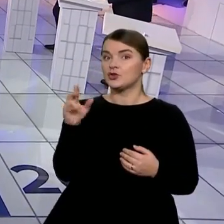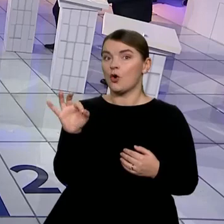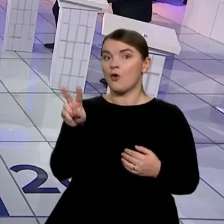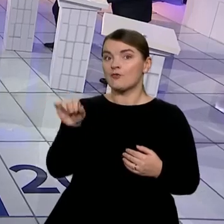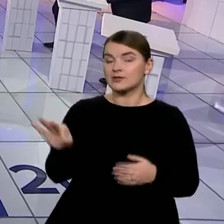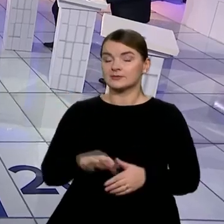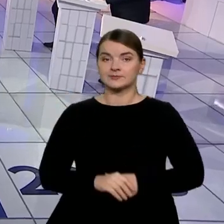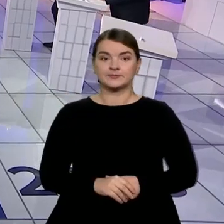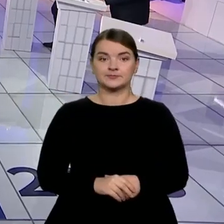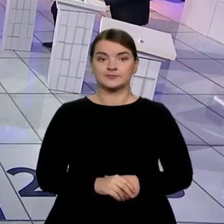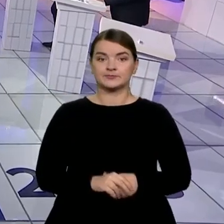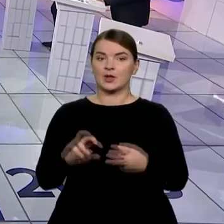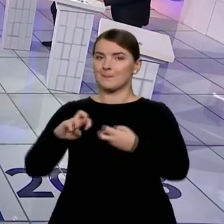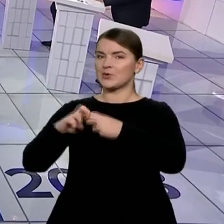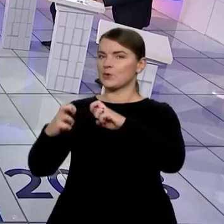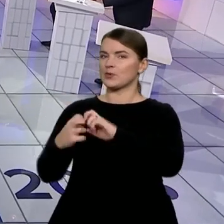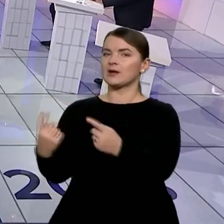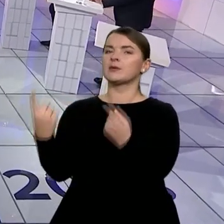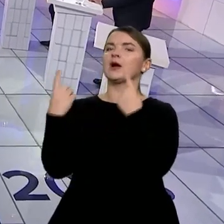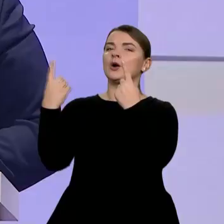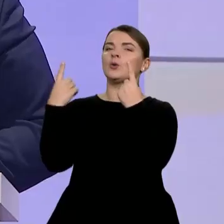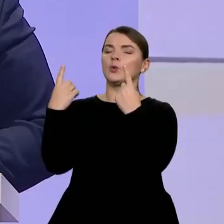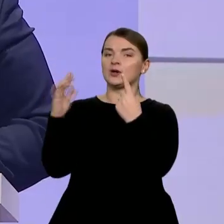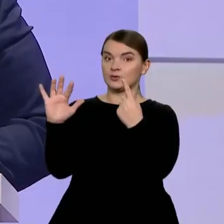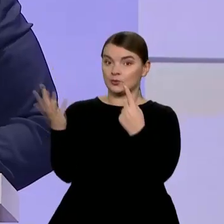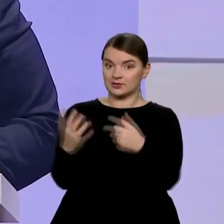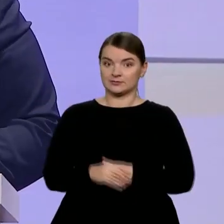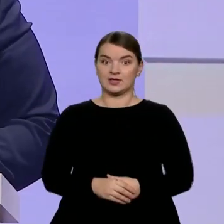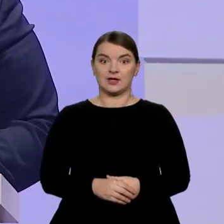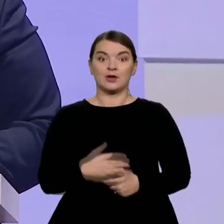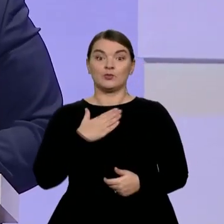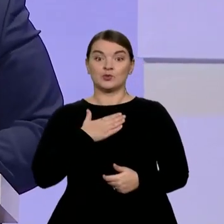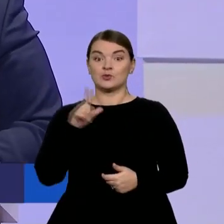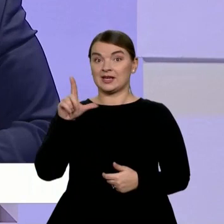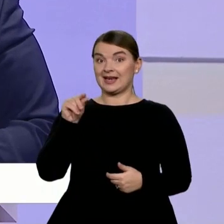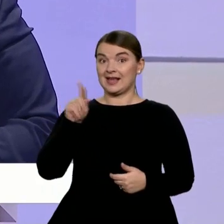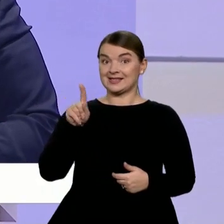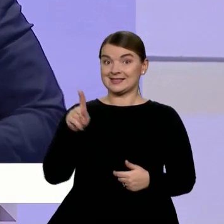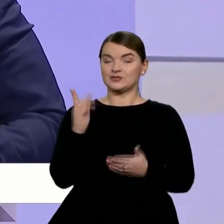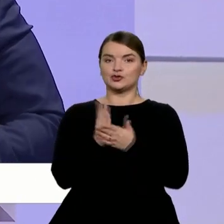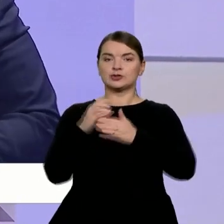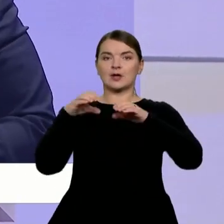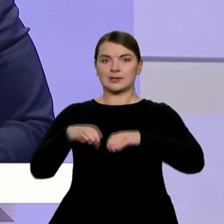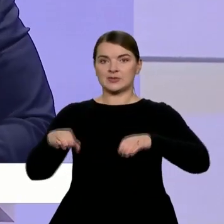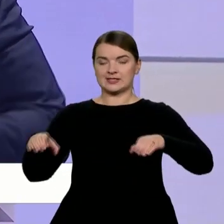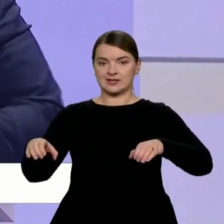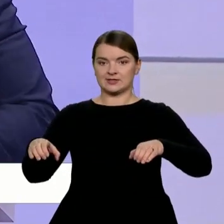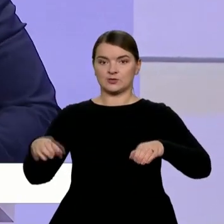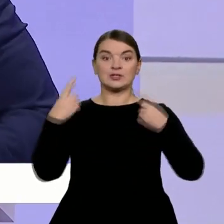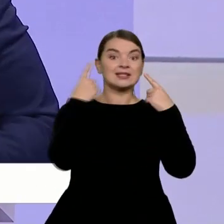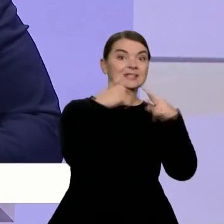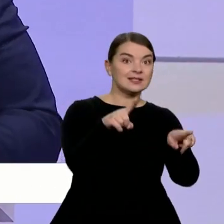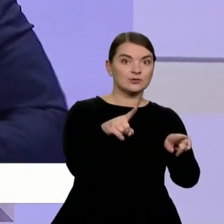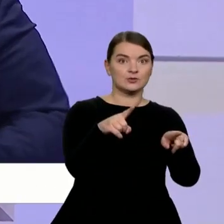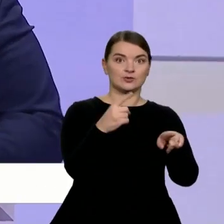Aš manau, kad didžiausia problema yra tame, kad mūsų lezą administruoja administratorius, kuris dar du lezus tvarko. Ir